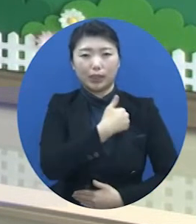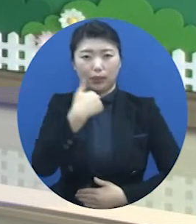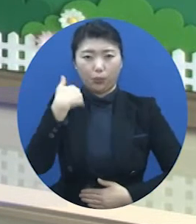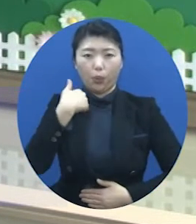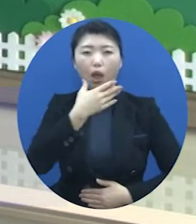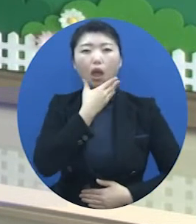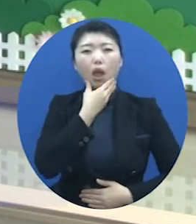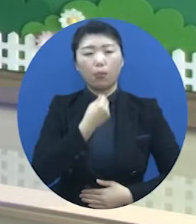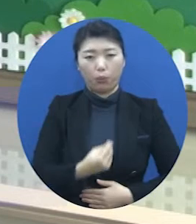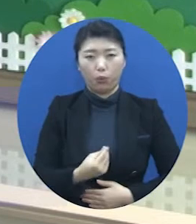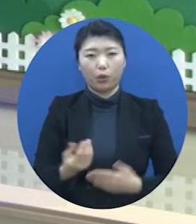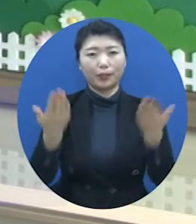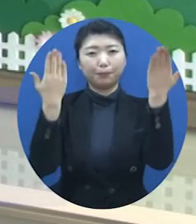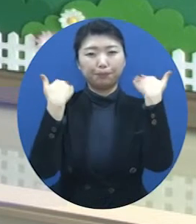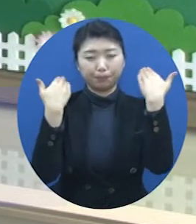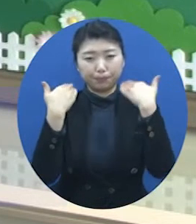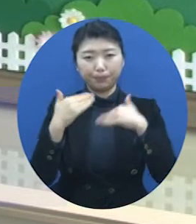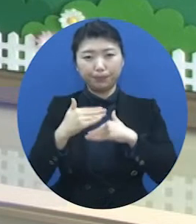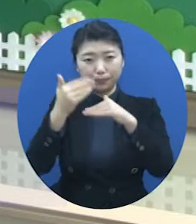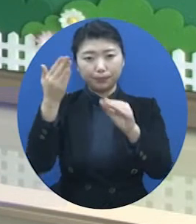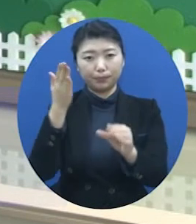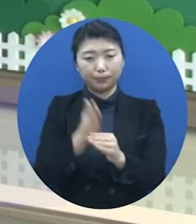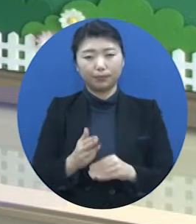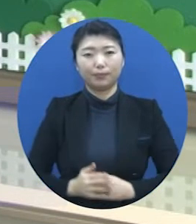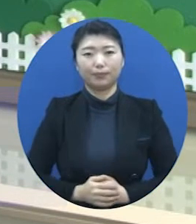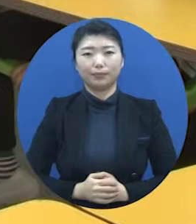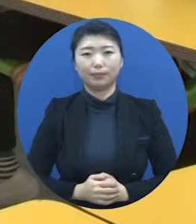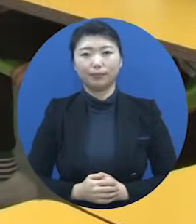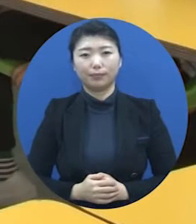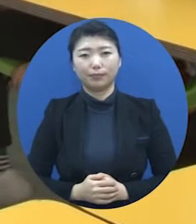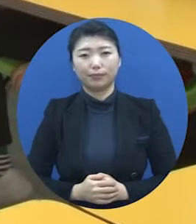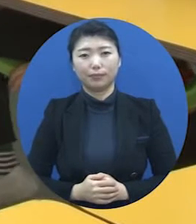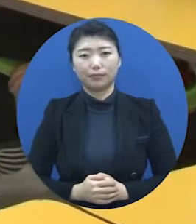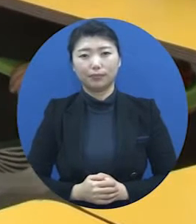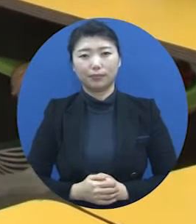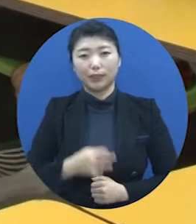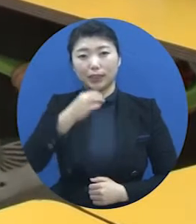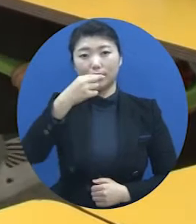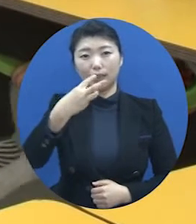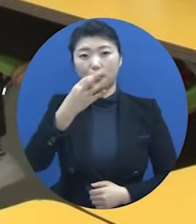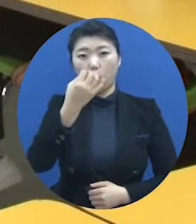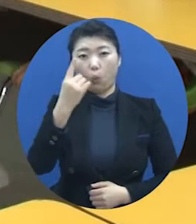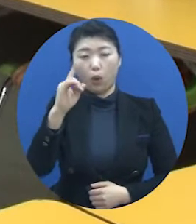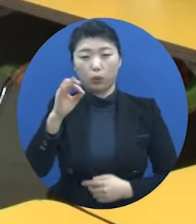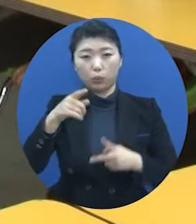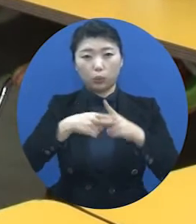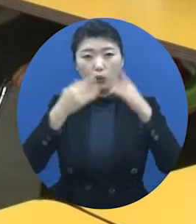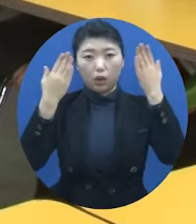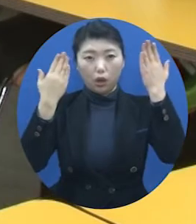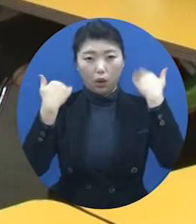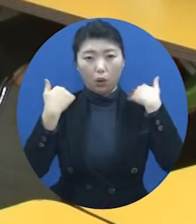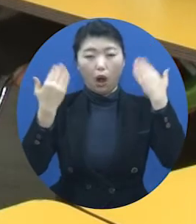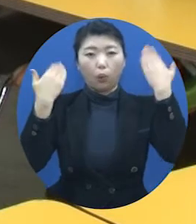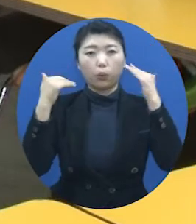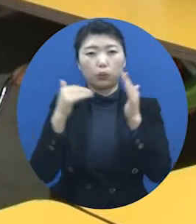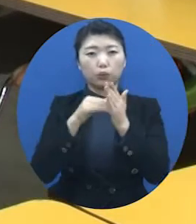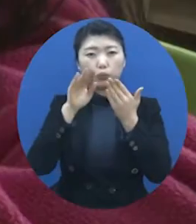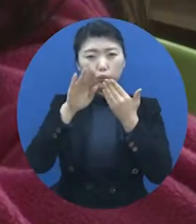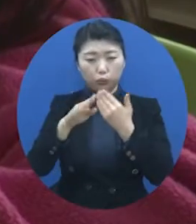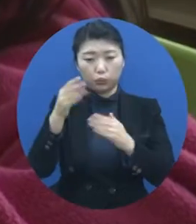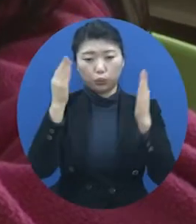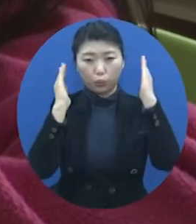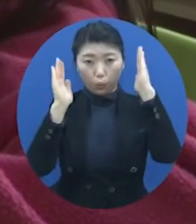모두가 만족한 행복한 학교를 만들어가고 있습니다. 을왕초등학교 학생들은 방과 후 돌봄